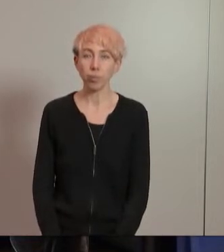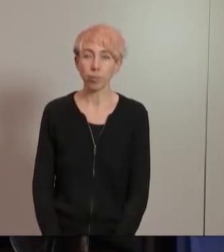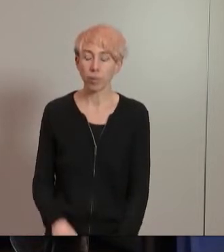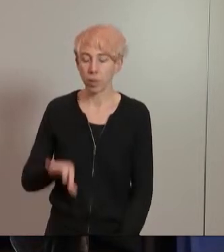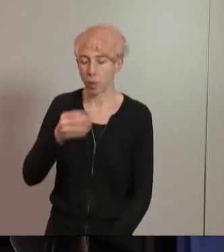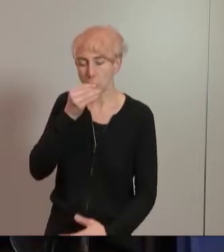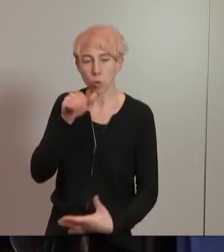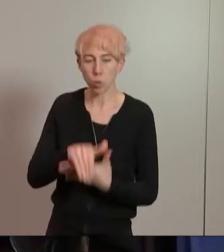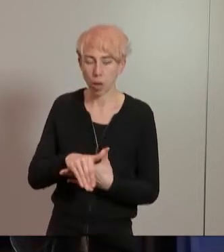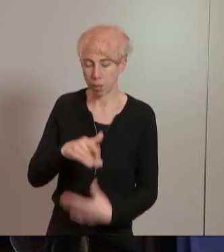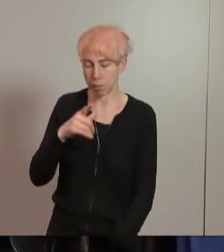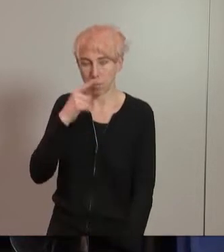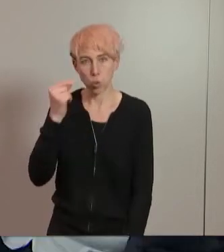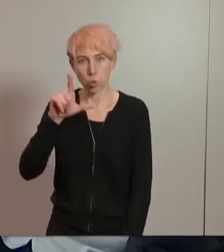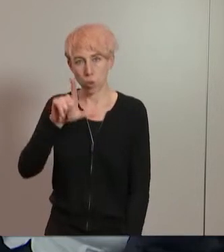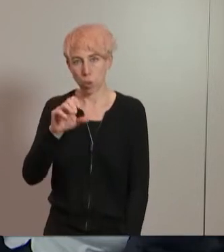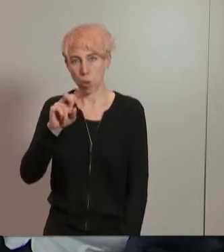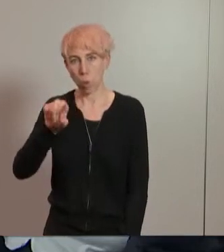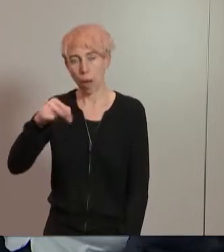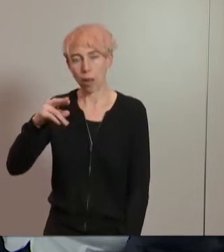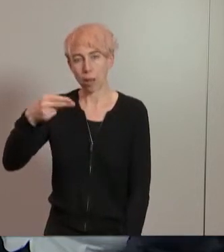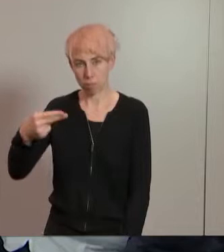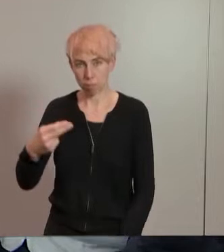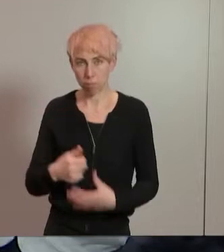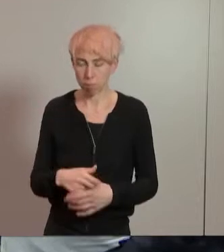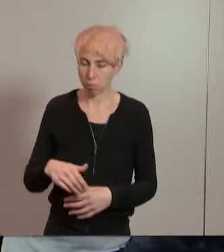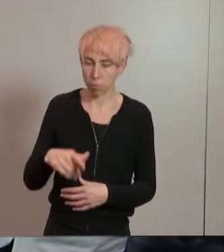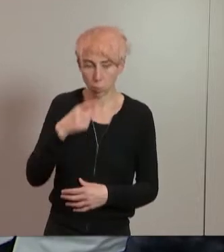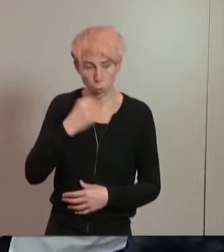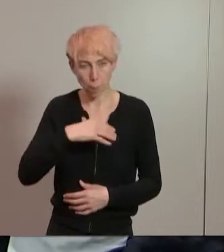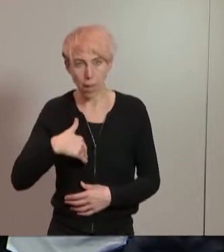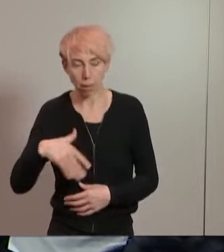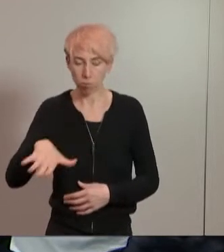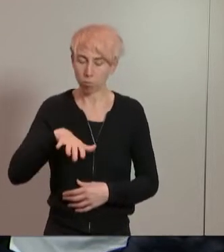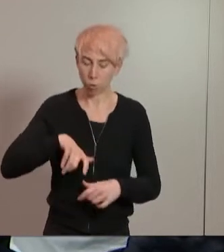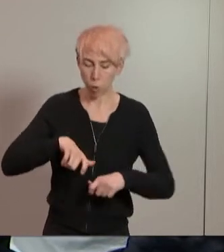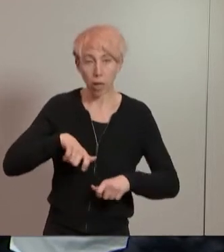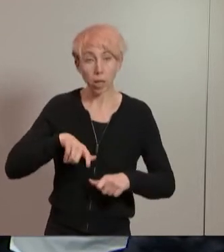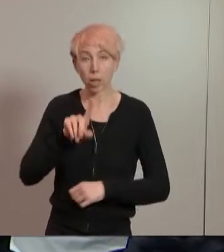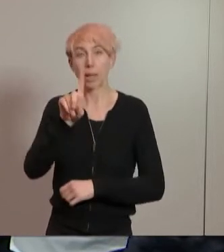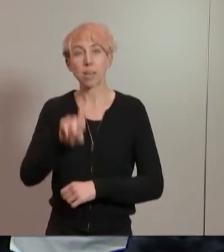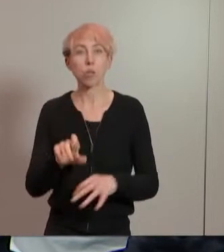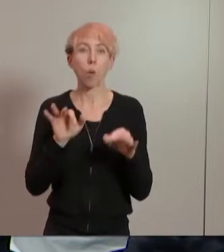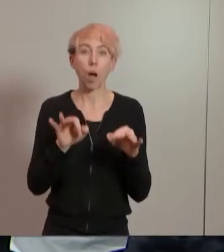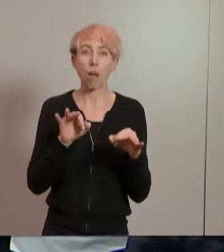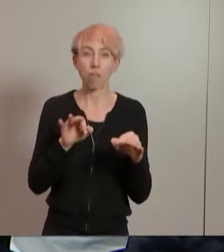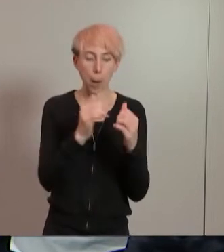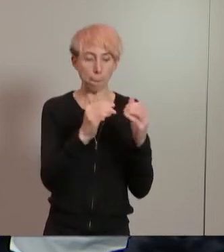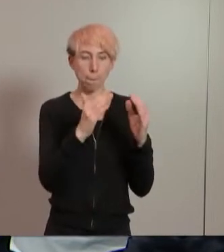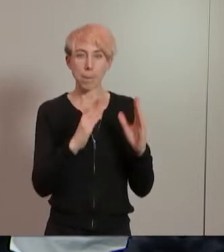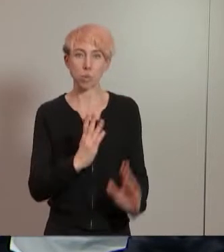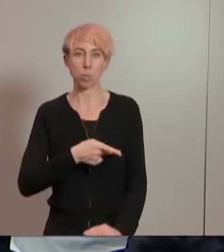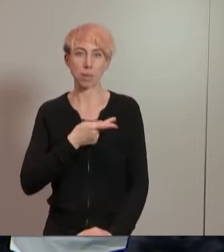Oui, bonsoir. Monsieur Louarn. Oui, bonsoir, Monsieur le maire, chers collègues. Une question par rapport à la maison